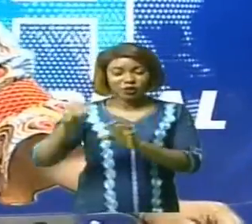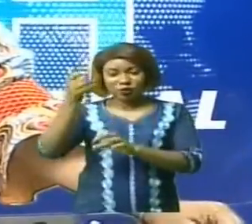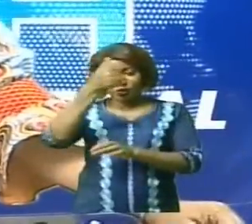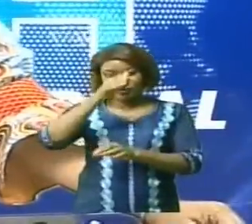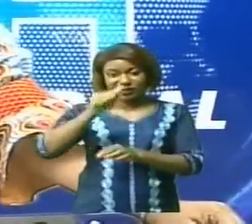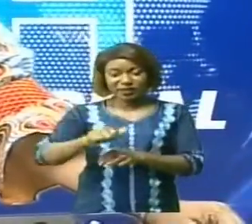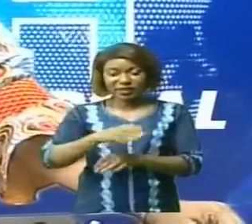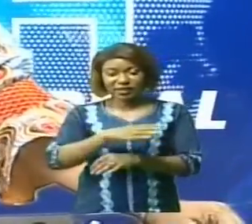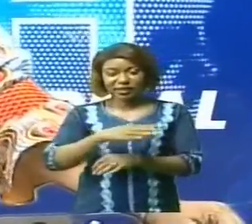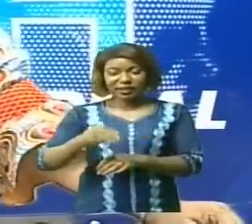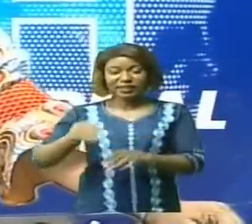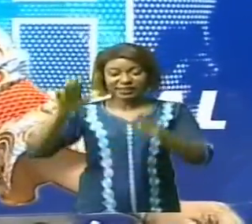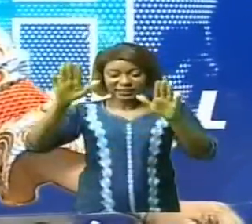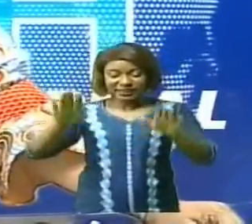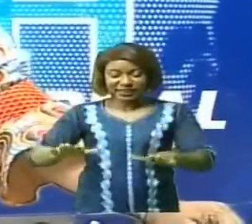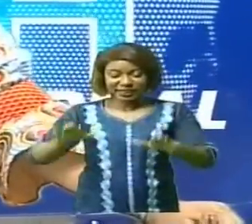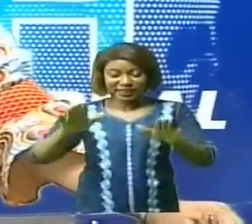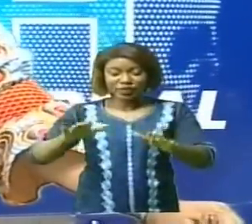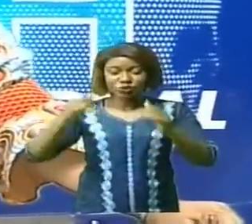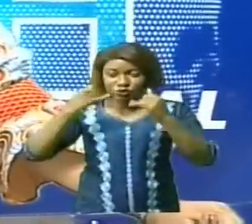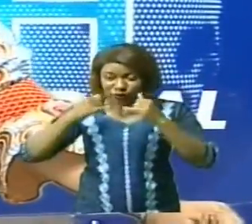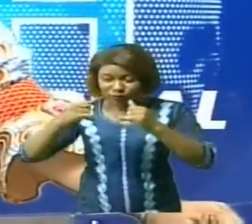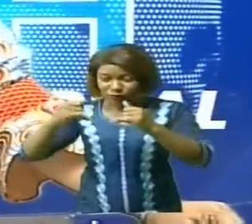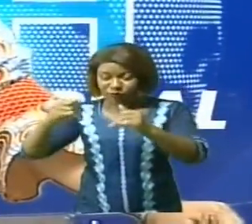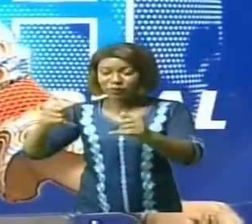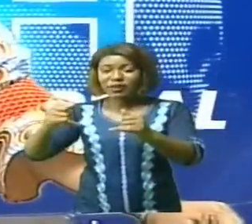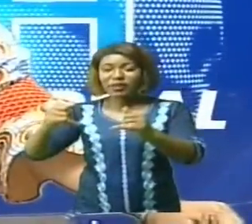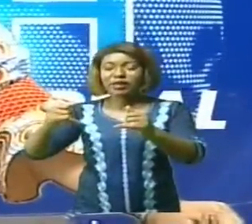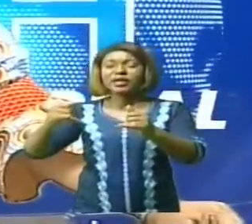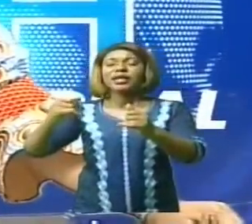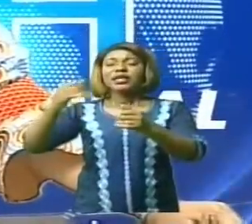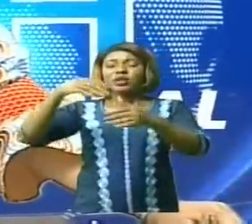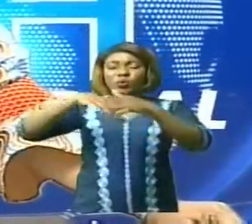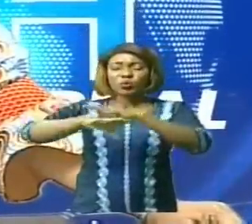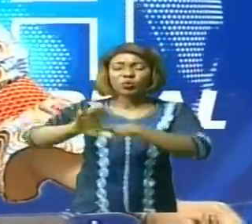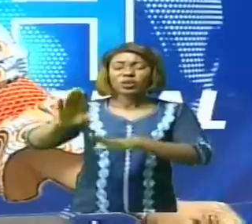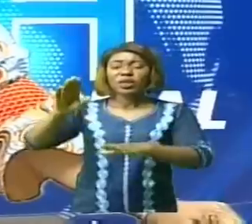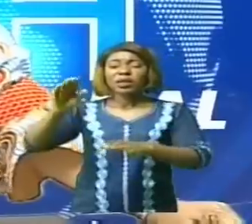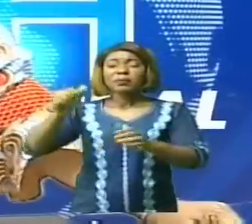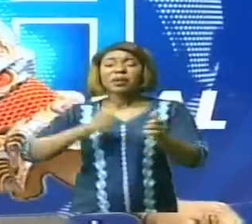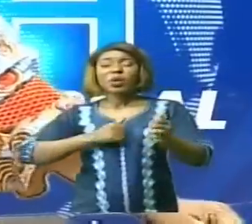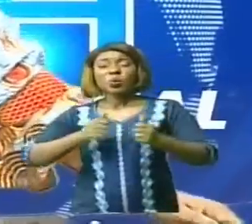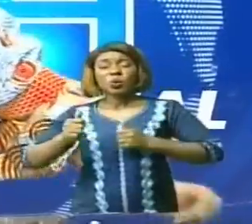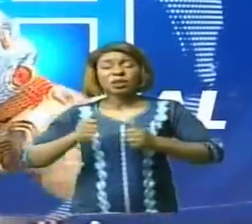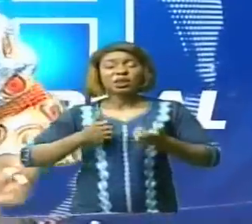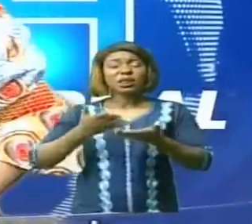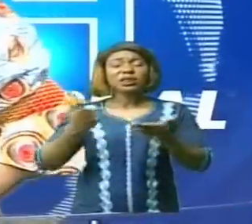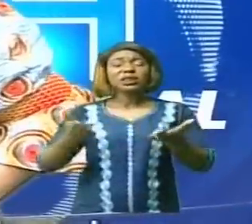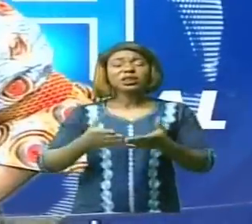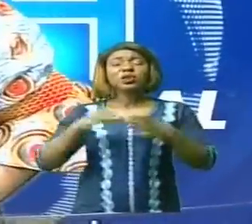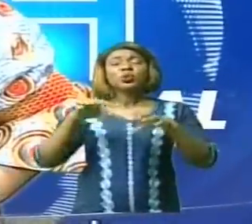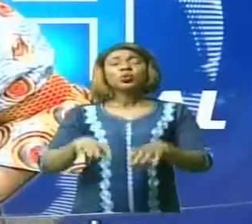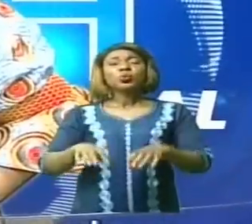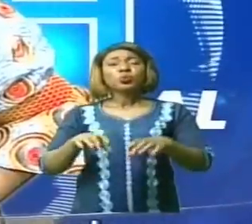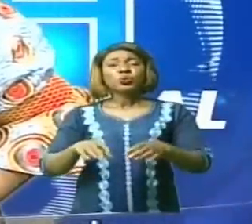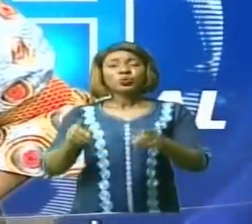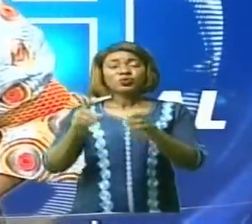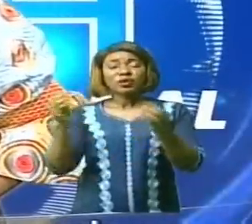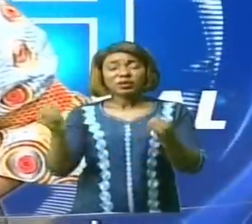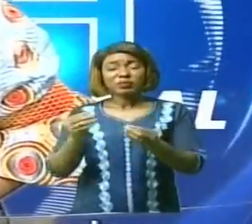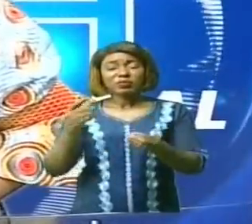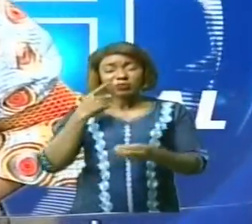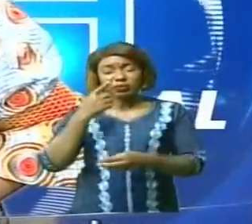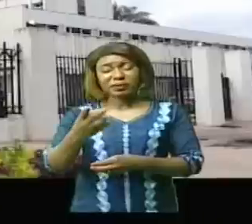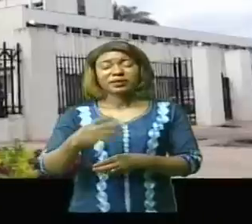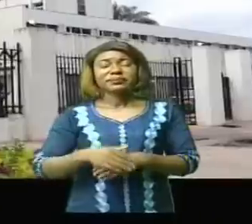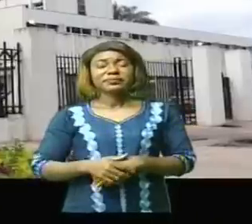du Sénégal en tête, ont été informés de l'intrusion du Rwanda derrière les terroristes du M23. Un condensé de Doris Mozutambwe.